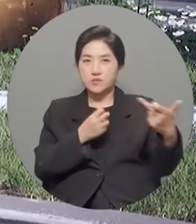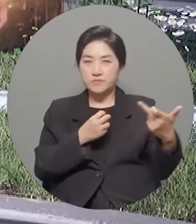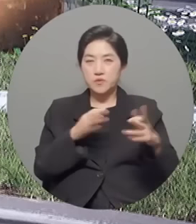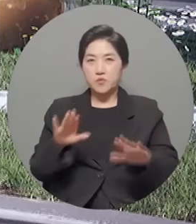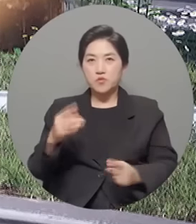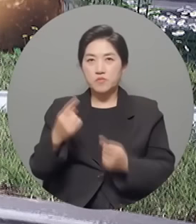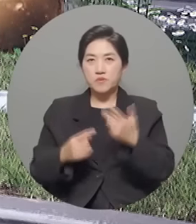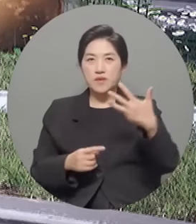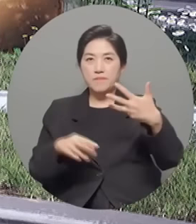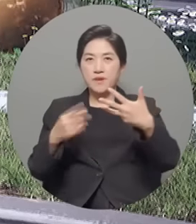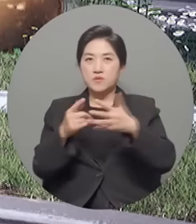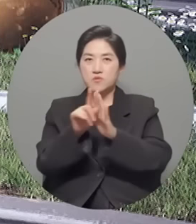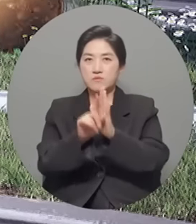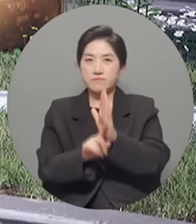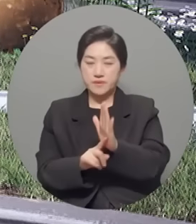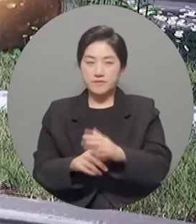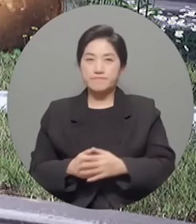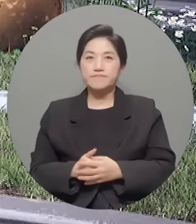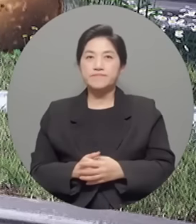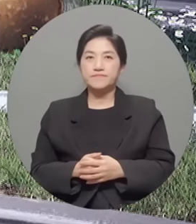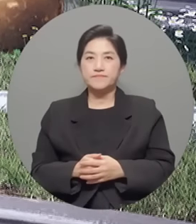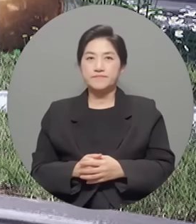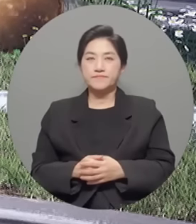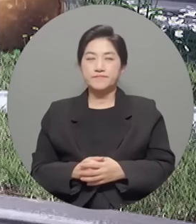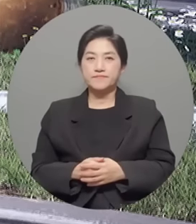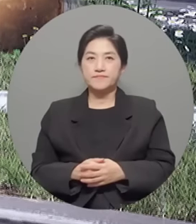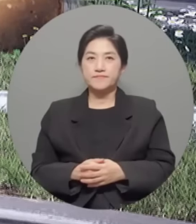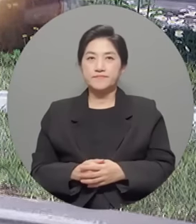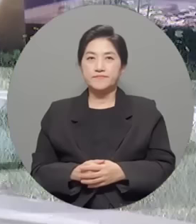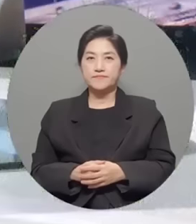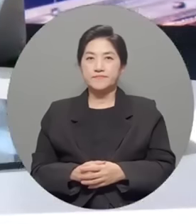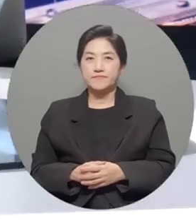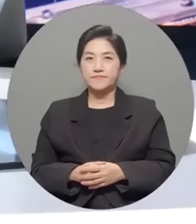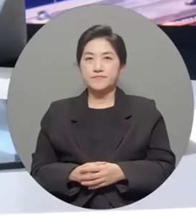오늘보다 8도가량 낮아지겠습니다. 날씨였습니다.